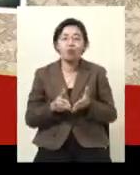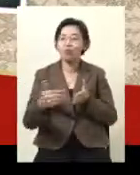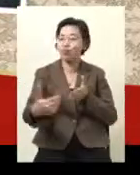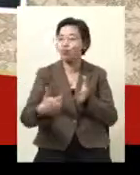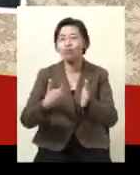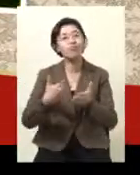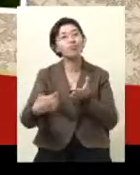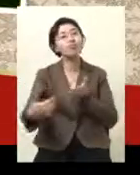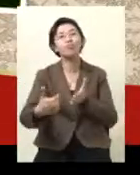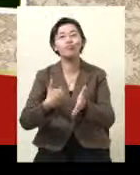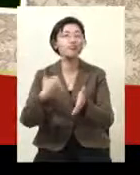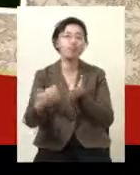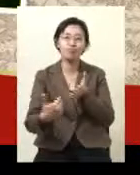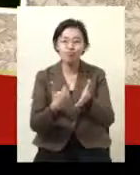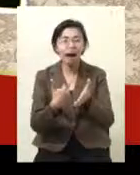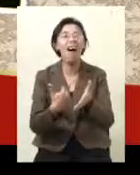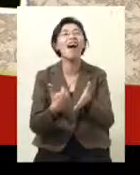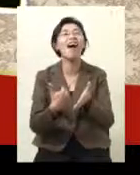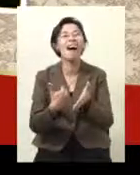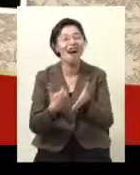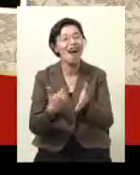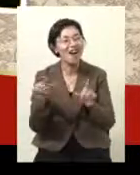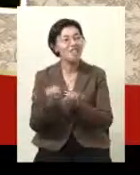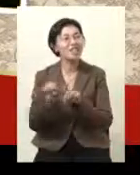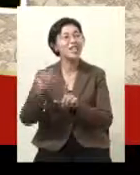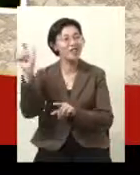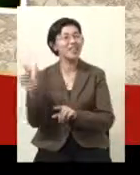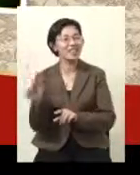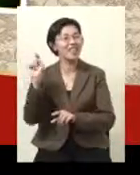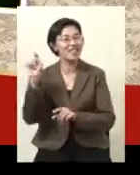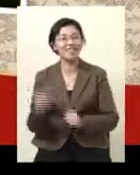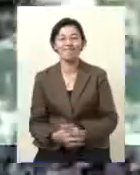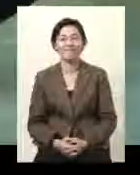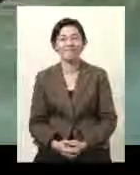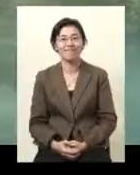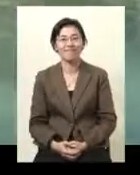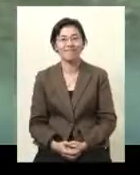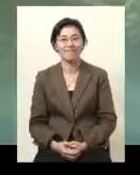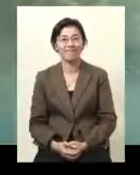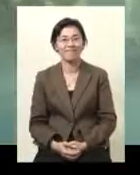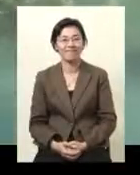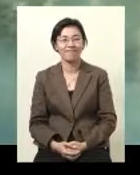ล่องไปในบรรยากาศเสมือนอยู่ในเวนิสประเทศอิตาลีจริงๆค่ะ